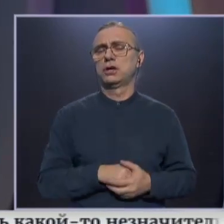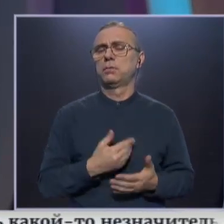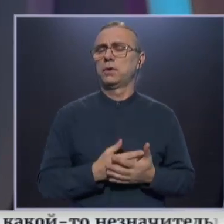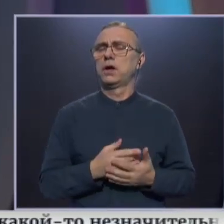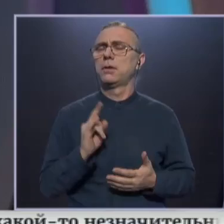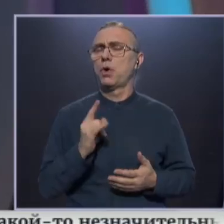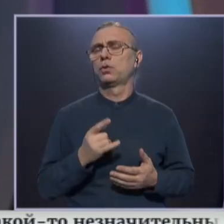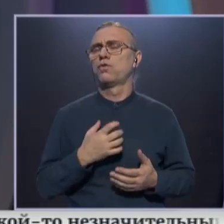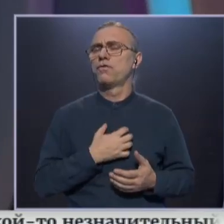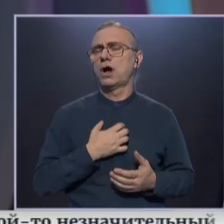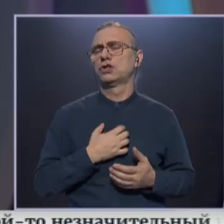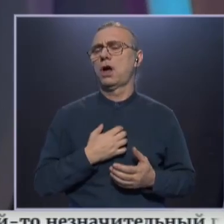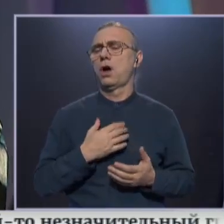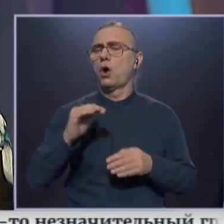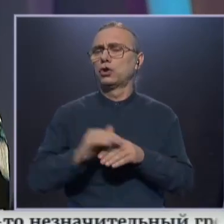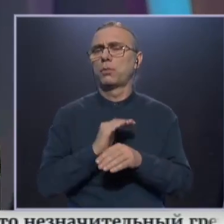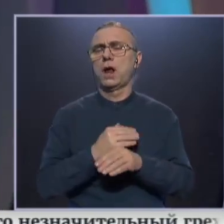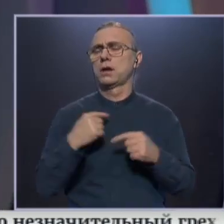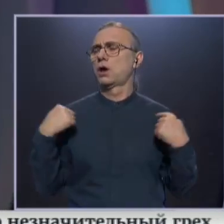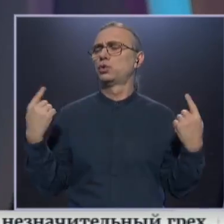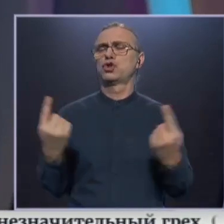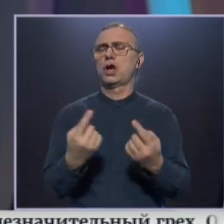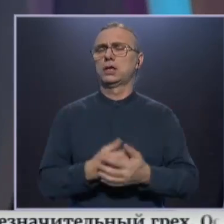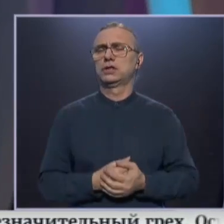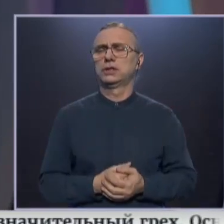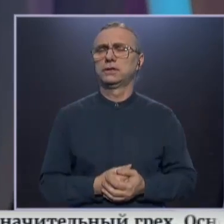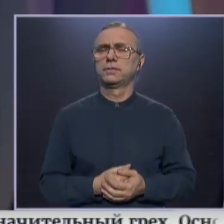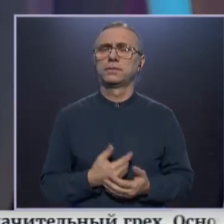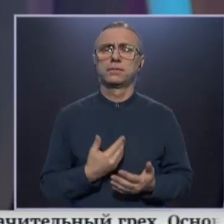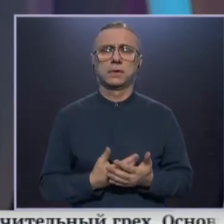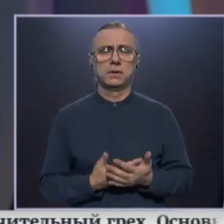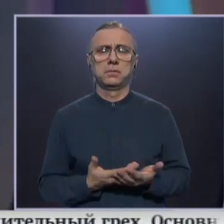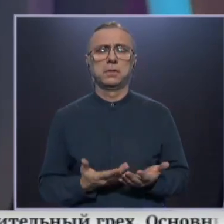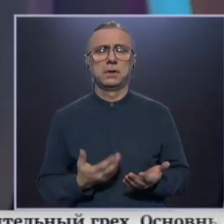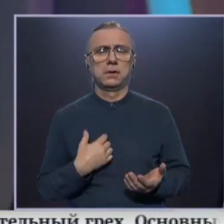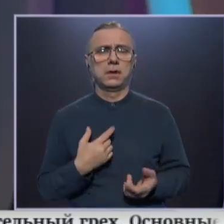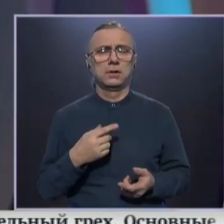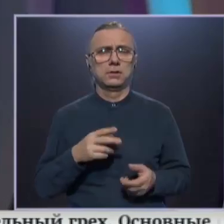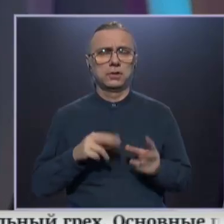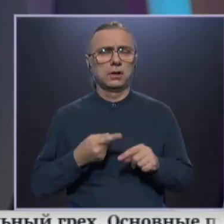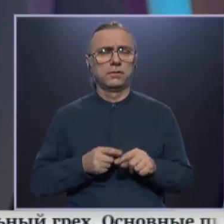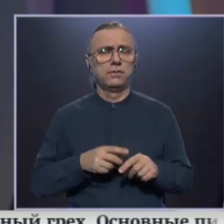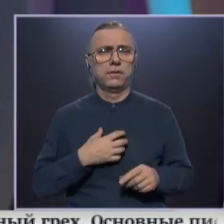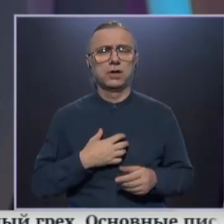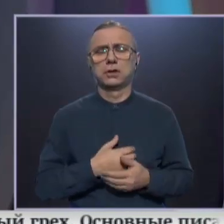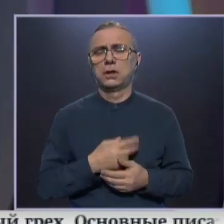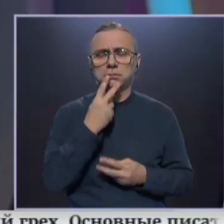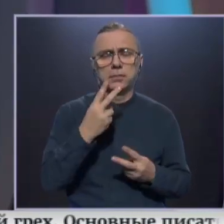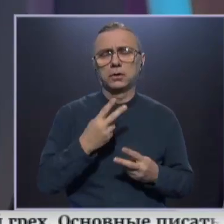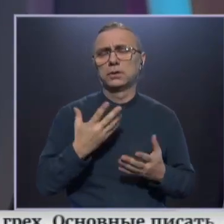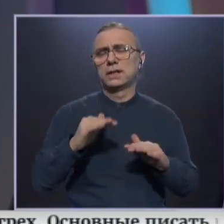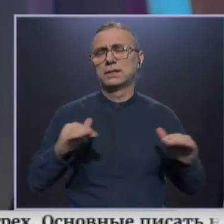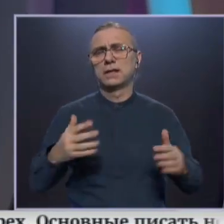сталкиваюсь каждый день, когда они на себе, мои дети, тестируют, да, как к ним относятся, как на них смотрят, что про них говорят. И